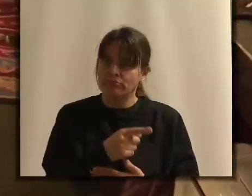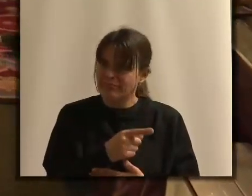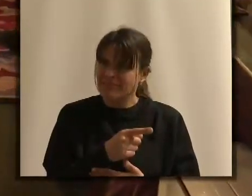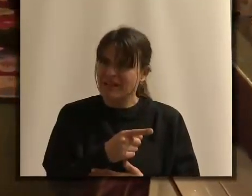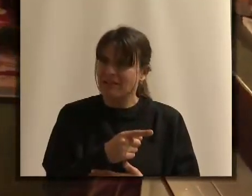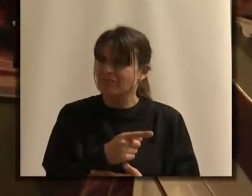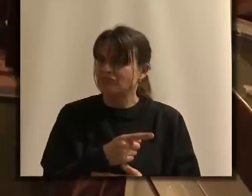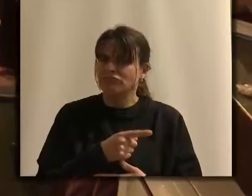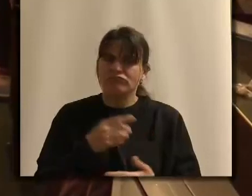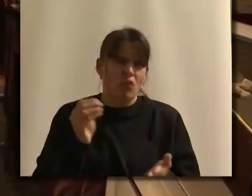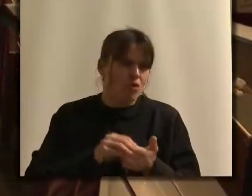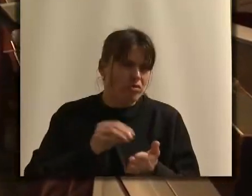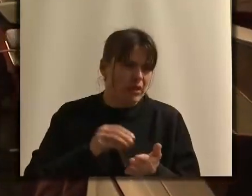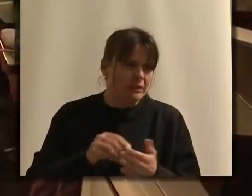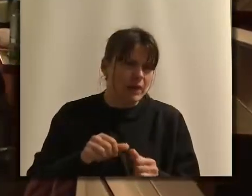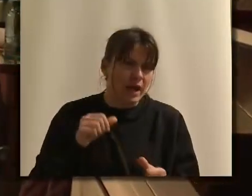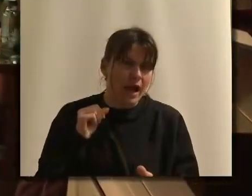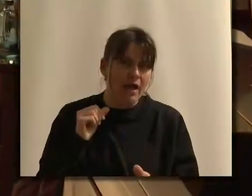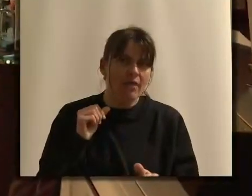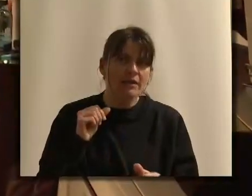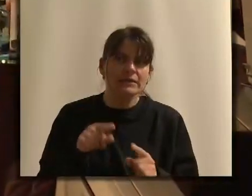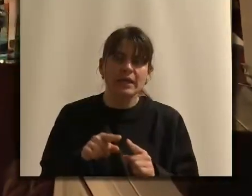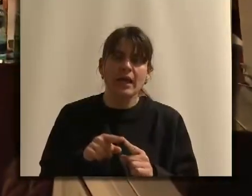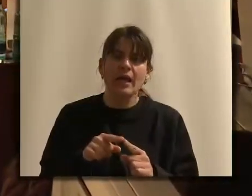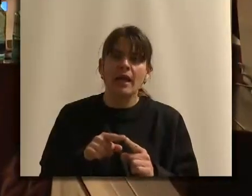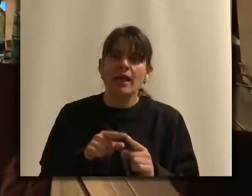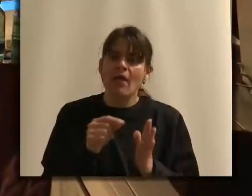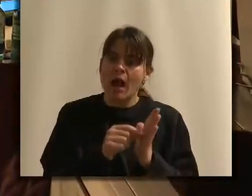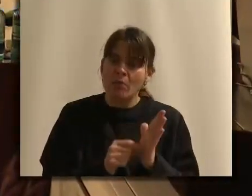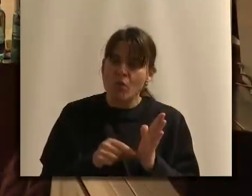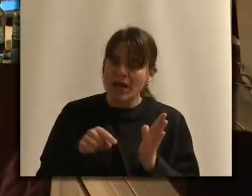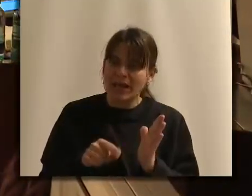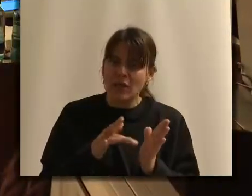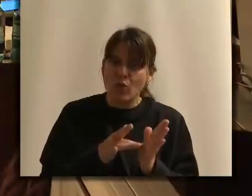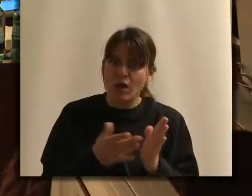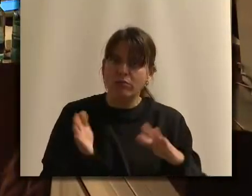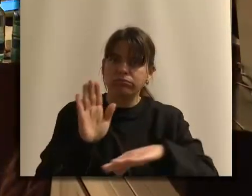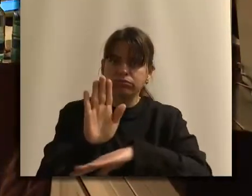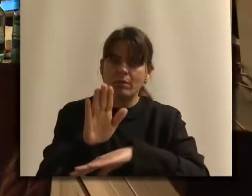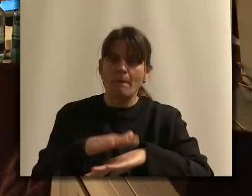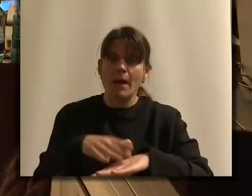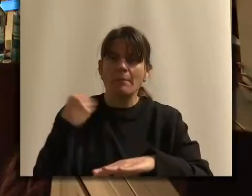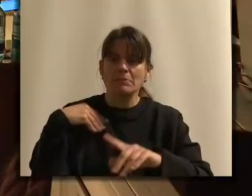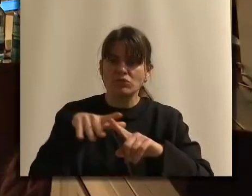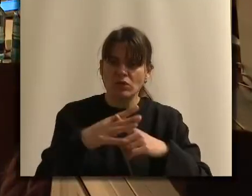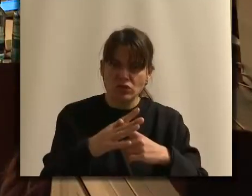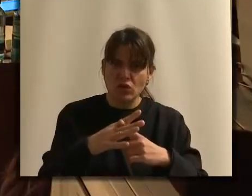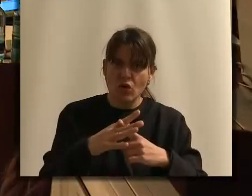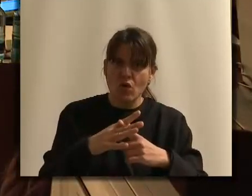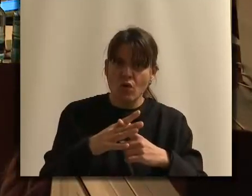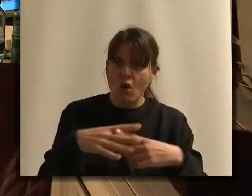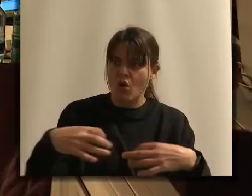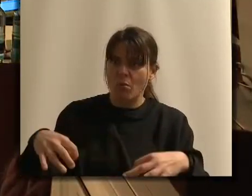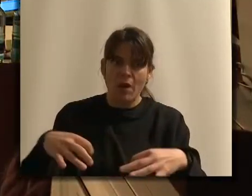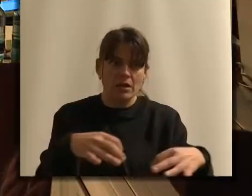no, xèsim punt que hem anat passant pel ple per anar acabant de normalitzar aquesta situació. Per tant,